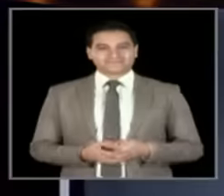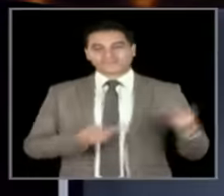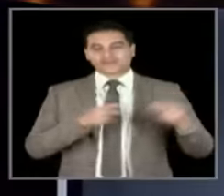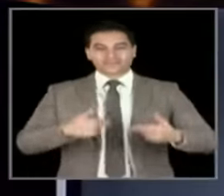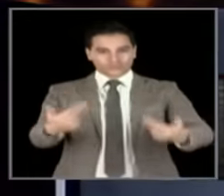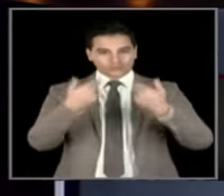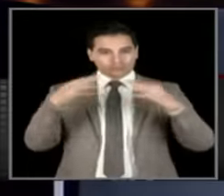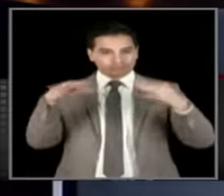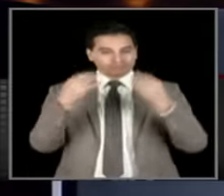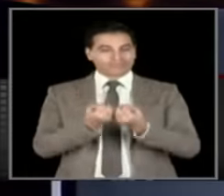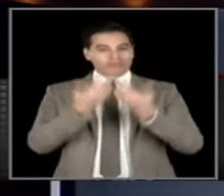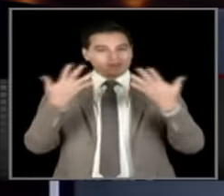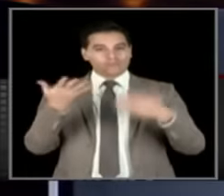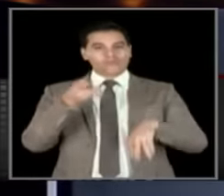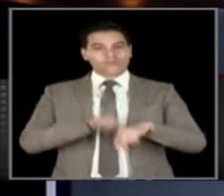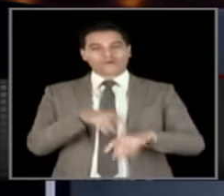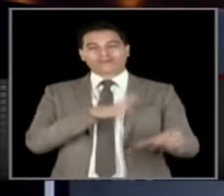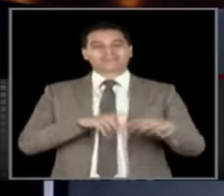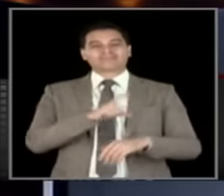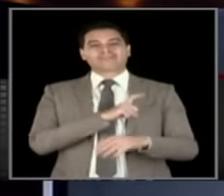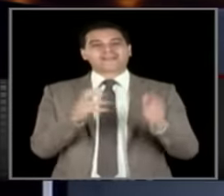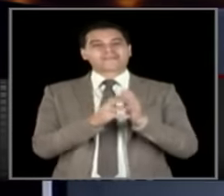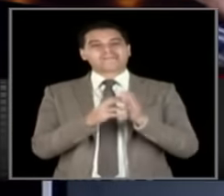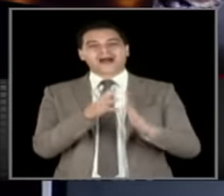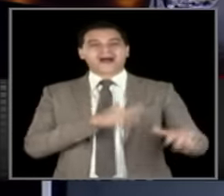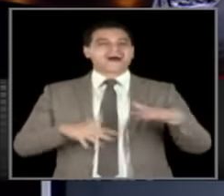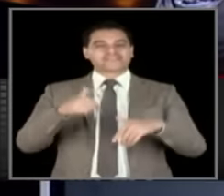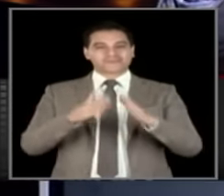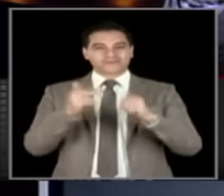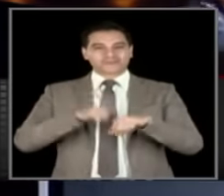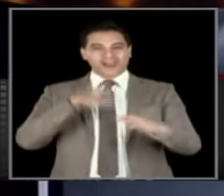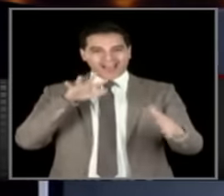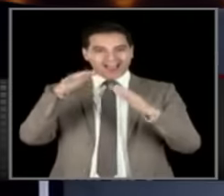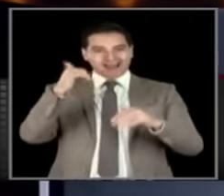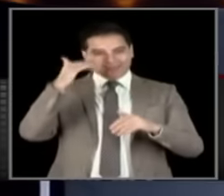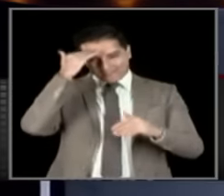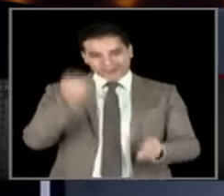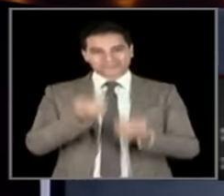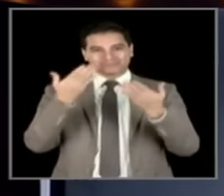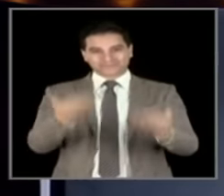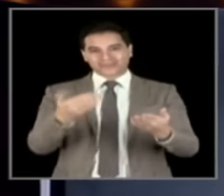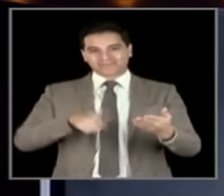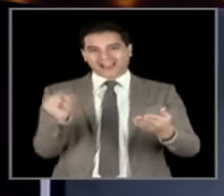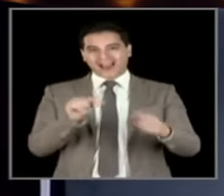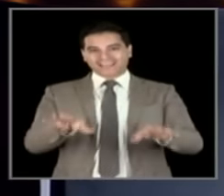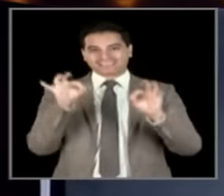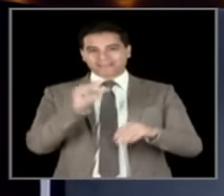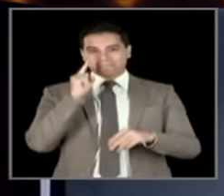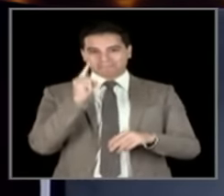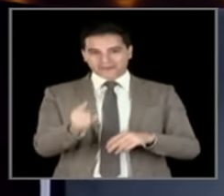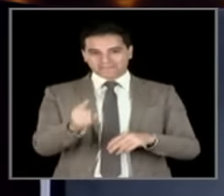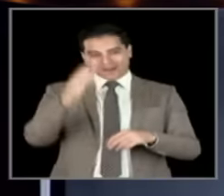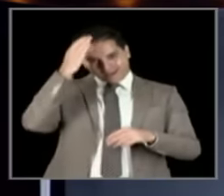جبنا في الاستوديو مشاهدينا الكرام وطلبة الجامعات في مصر والعالم العربي، اهلا ومرحبا بكم وحلقة